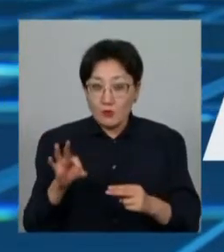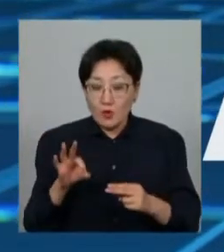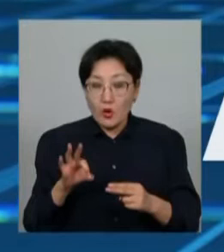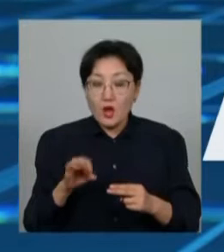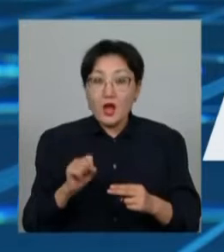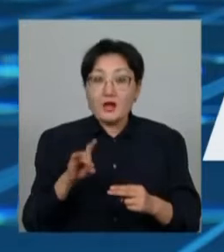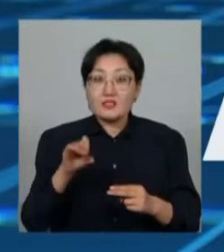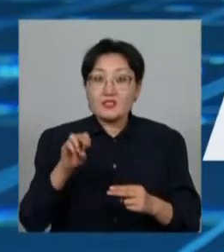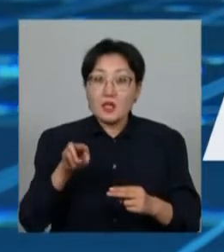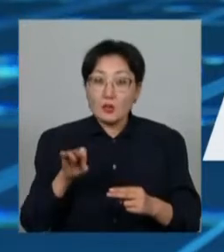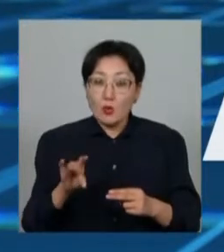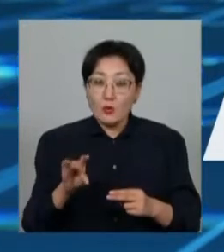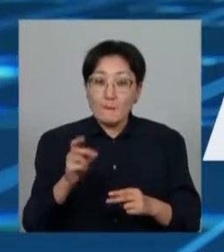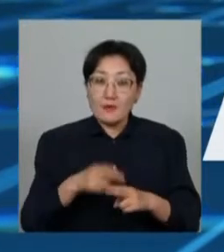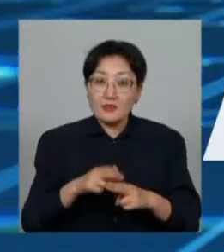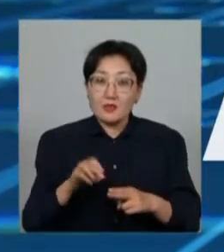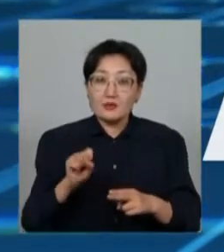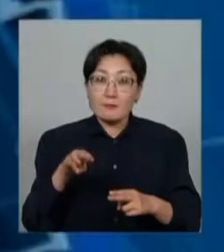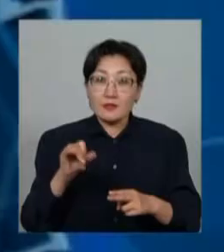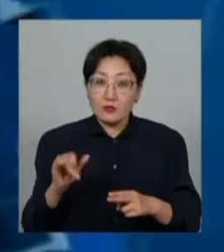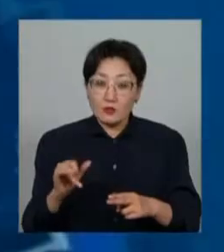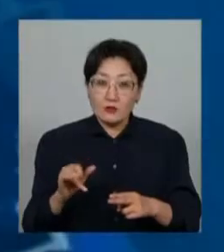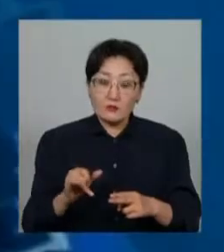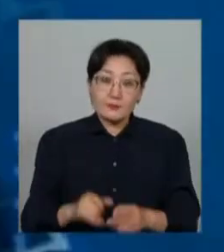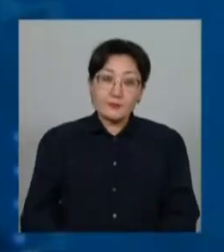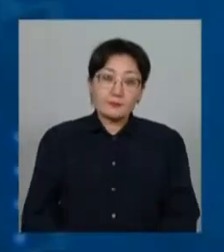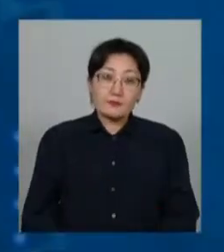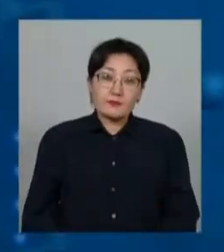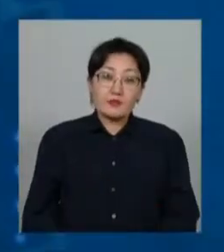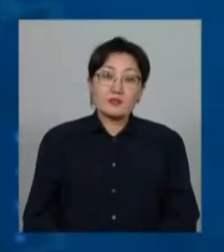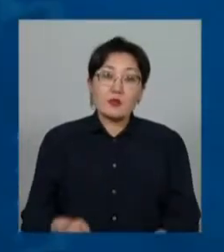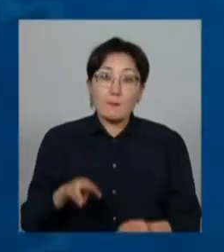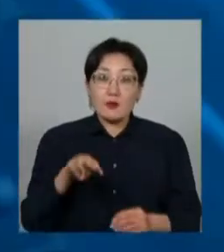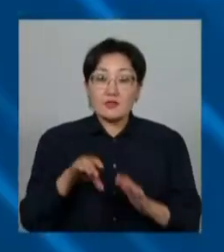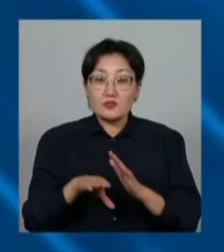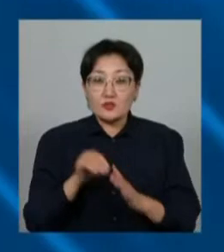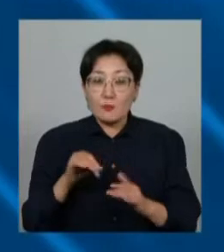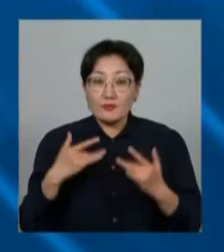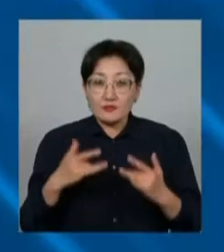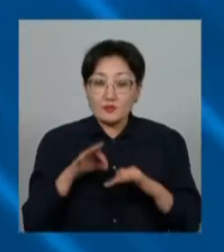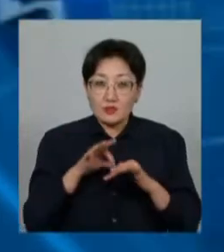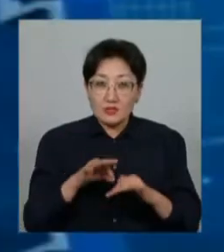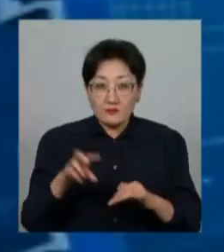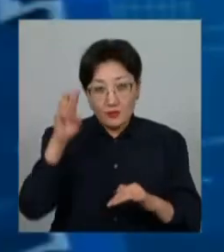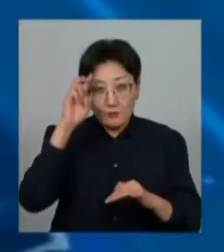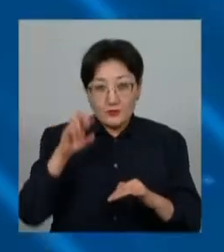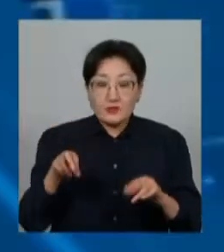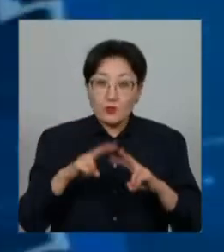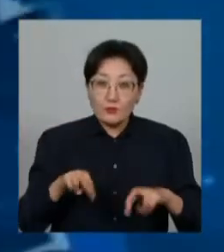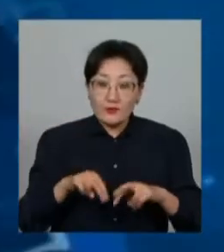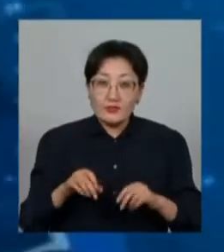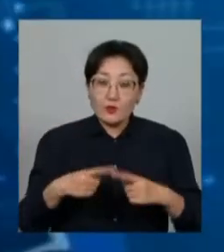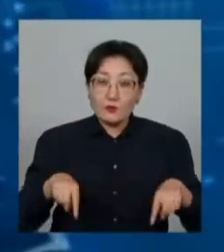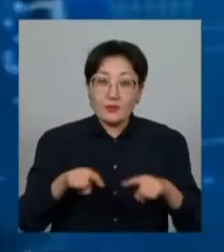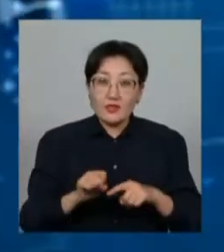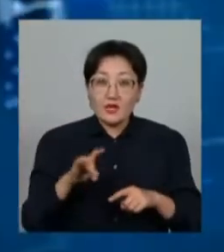общества ArcelorMittal Темиртау. Тем временем мажилисмены потребовали провести государственный аудит на